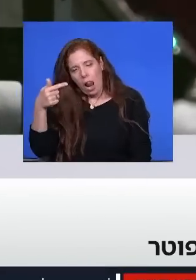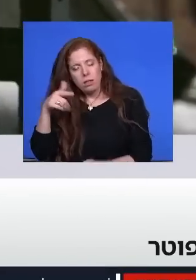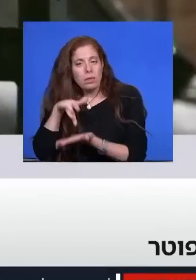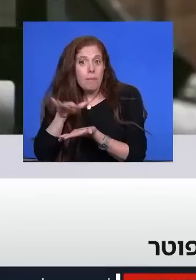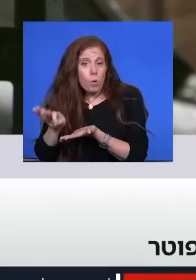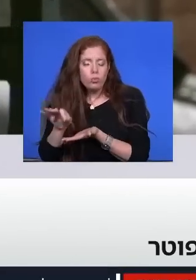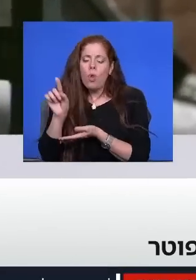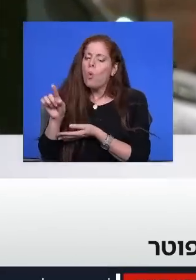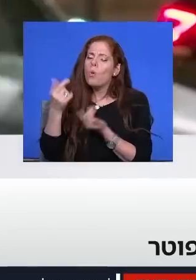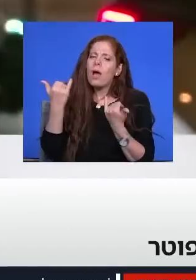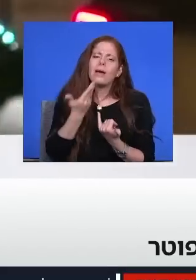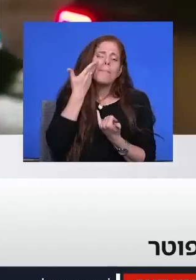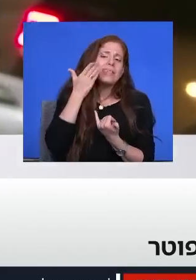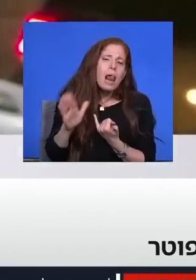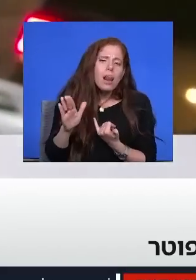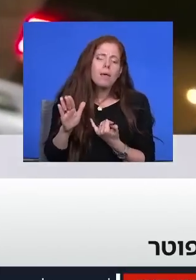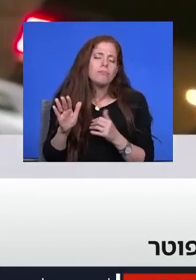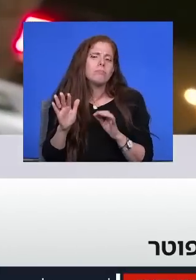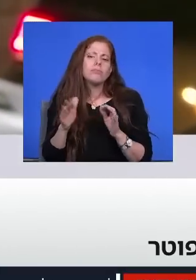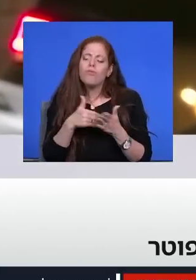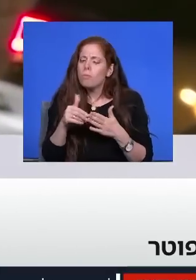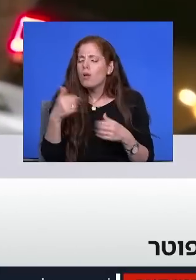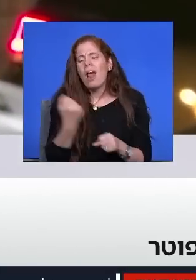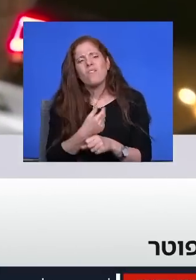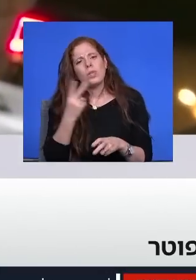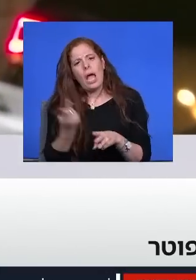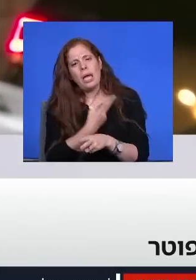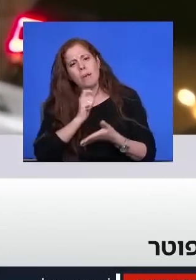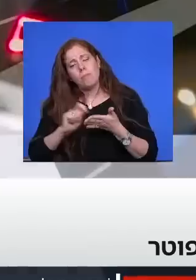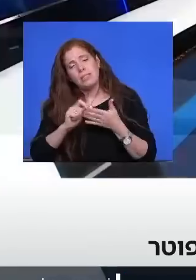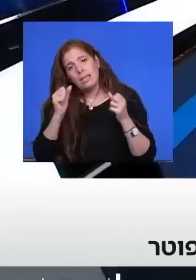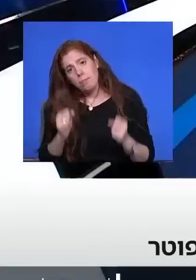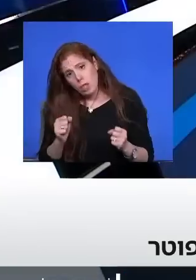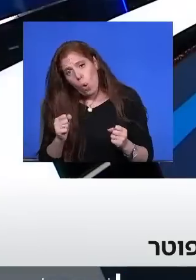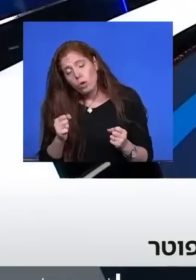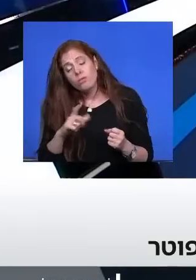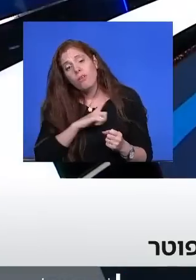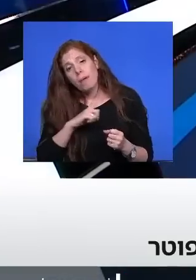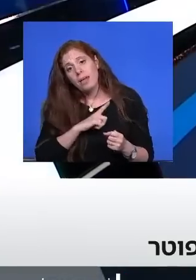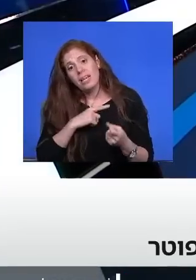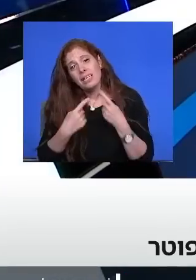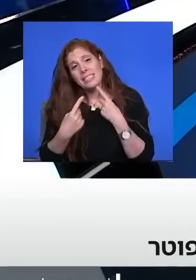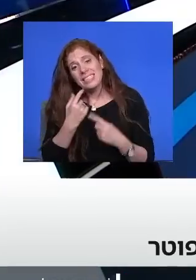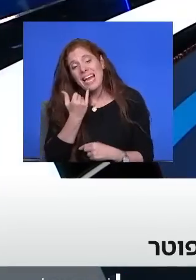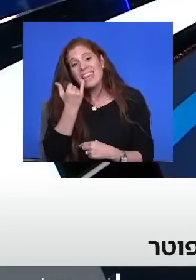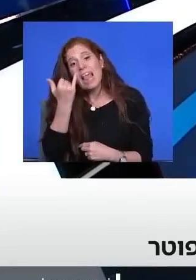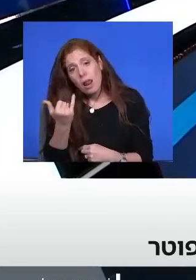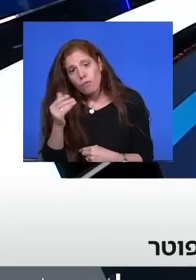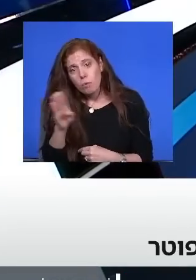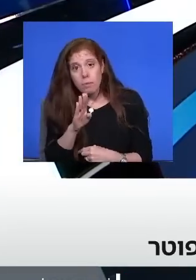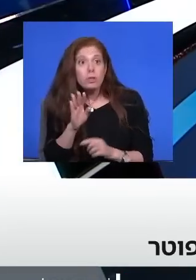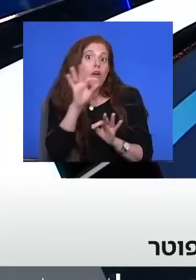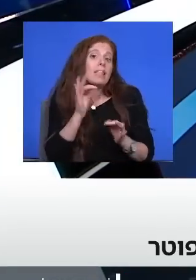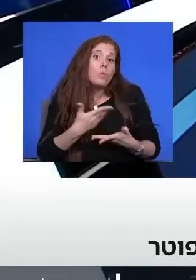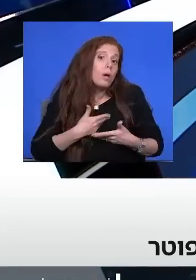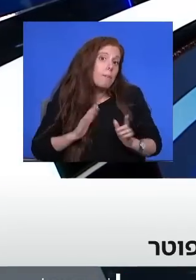האלה, מגדיר אותם רעשי רקע, ממשיך לעבוד כרגיל במשרד הביטחון, ומחכה לשיחת טלפון מנתניהו, שצריך להגיד, עדיין לא קיבל